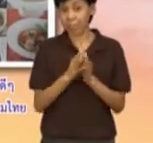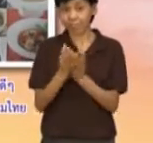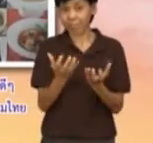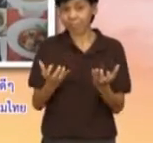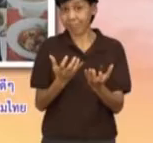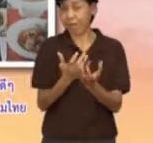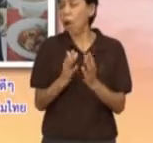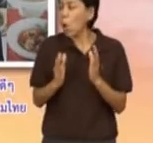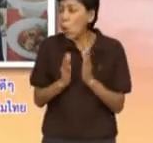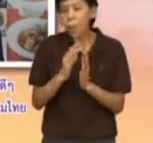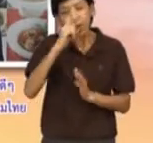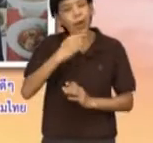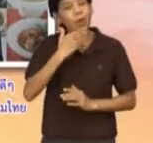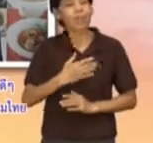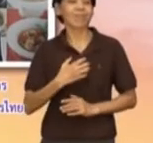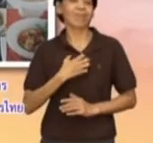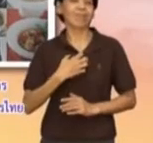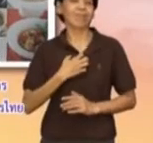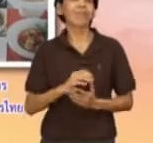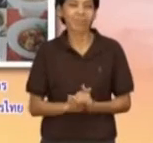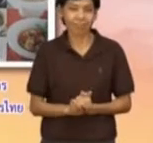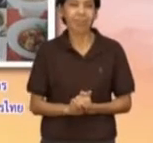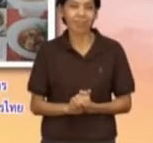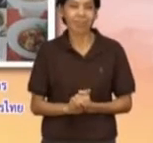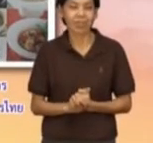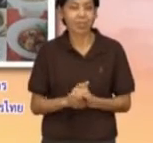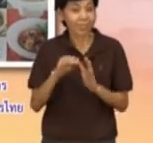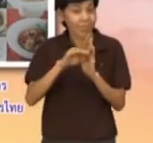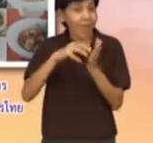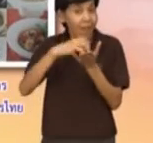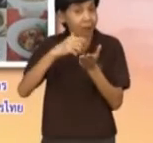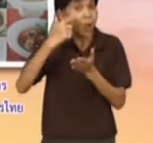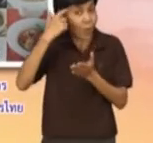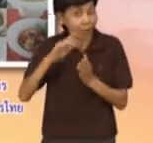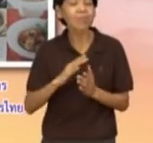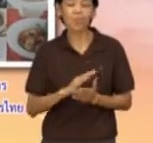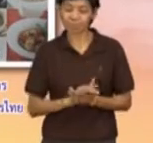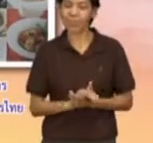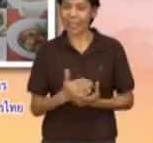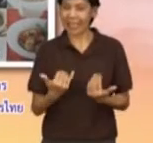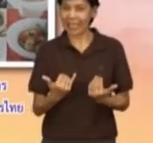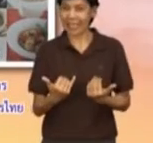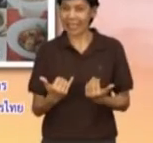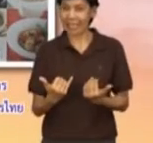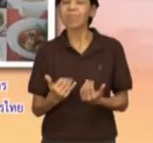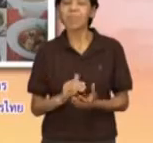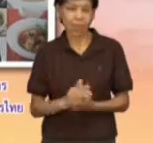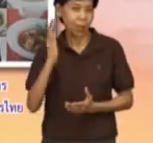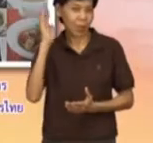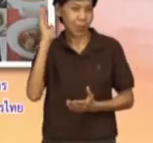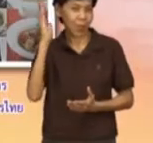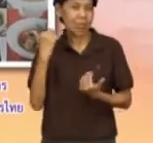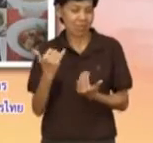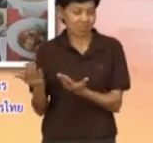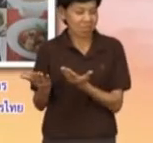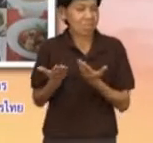อยู่คู่กับสังคมไทยเราต่อไปนั่นเองค่ะทราบรูปแบบรายการของเราแล้วนะคะก่อนอื่นเราต้องรู้จักกับวิทยากรประจำรายการของเรา